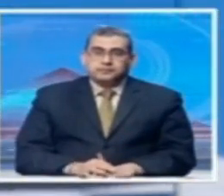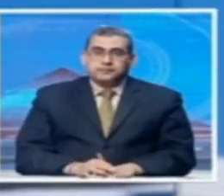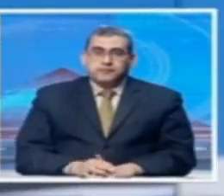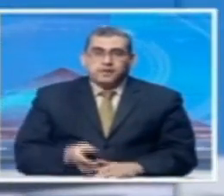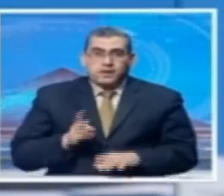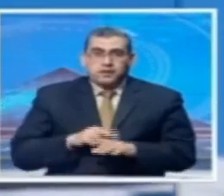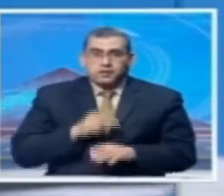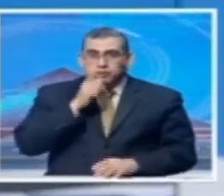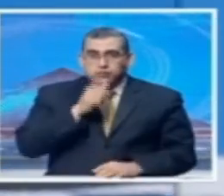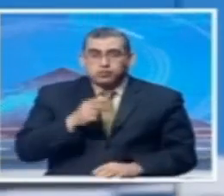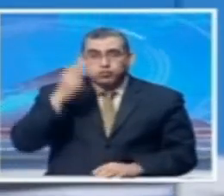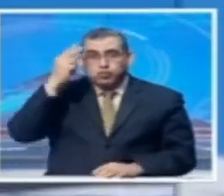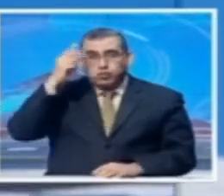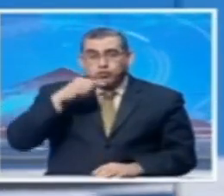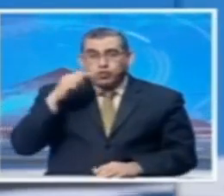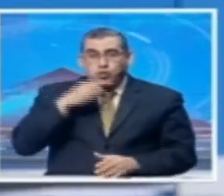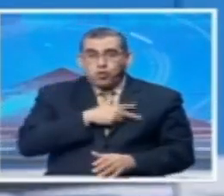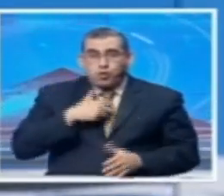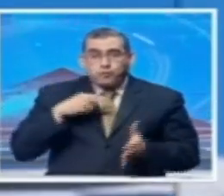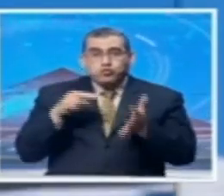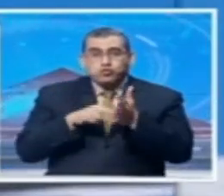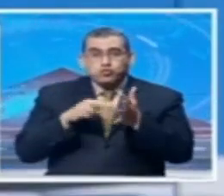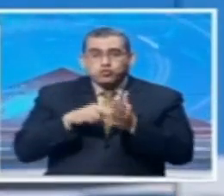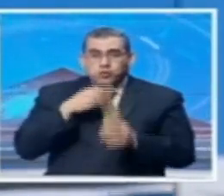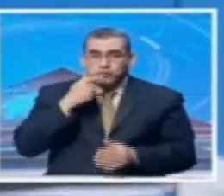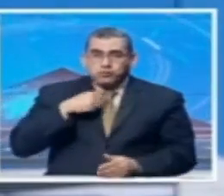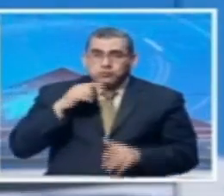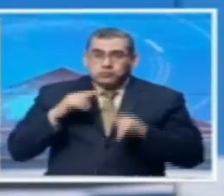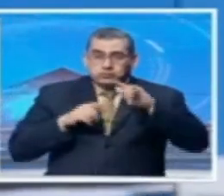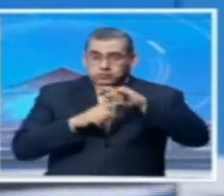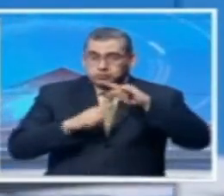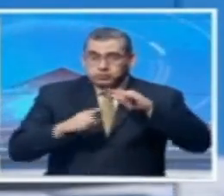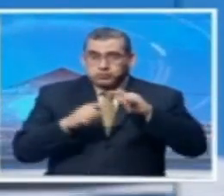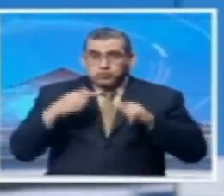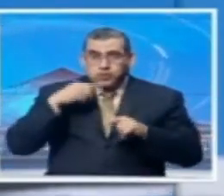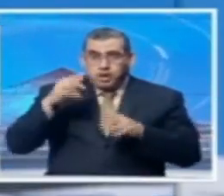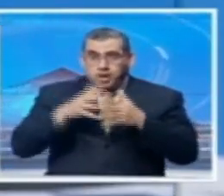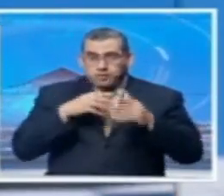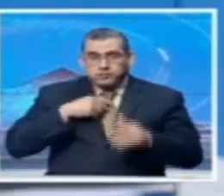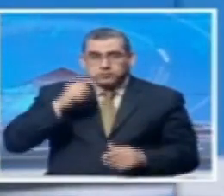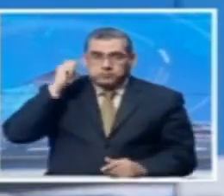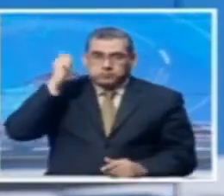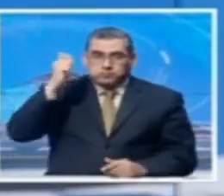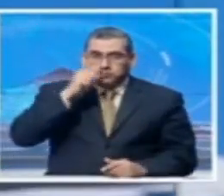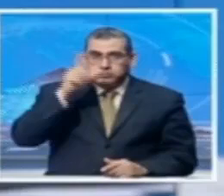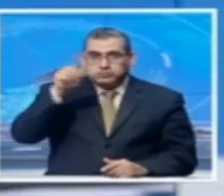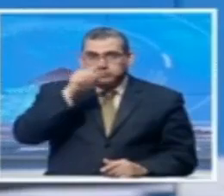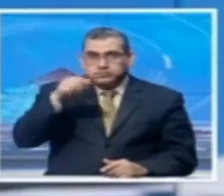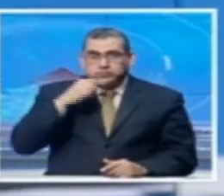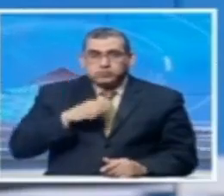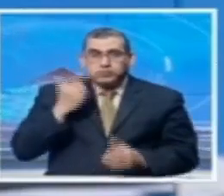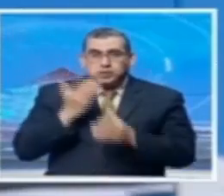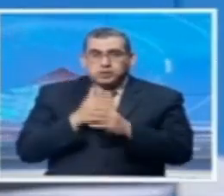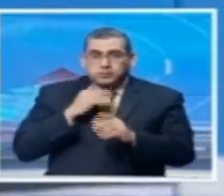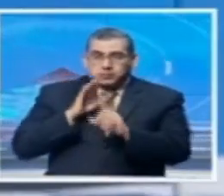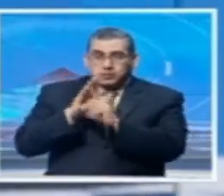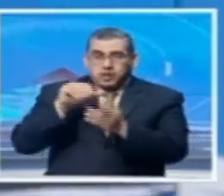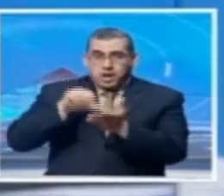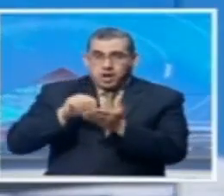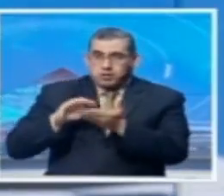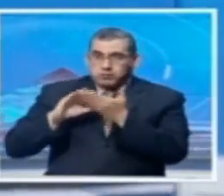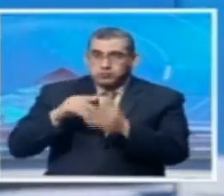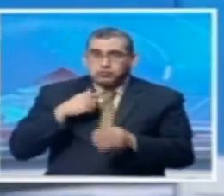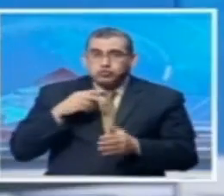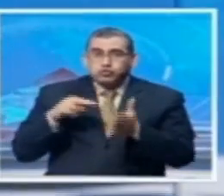هذا وقد نددت الحكومة السورية بالضربات الجوية الأمريكية التي استهدفت ميليشيات مدعومة من إيران في شرق